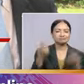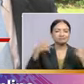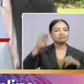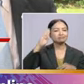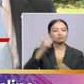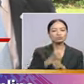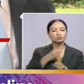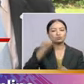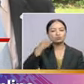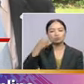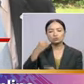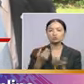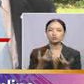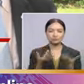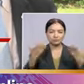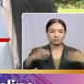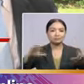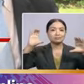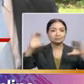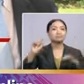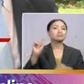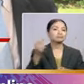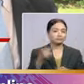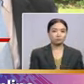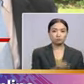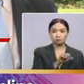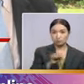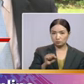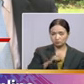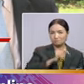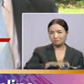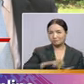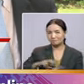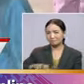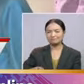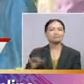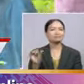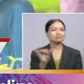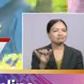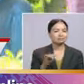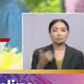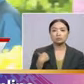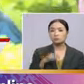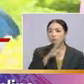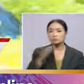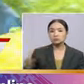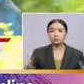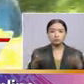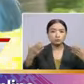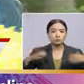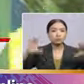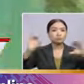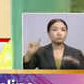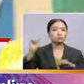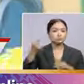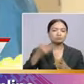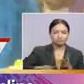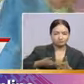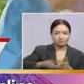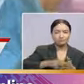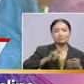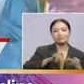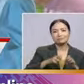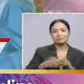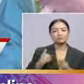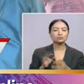บาลใหม่คงต้องใช้เวลาและส.ส.ยังไม่ได้รับการรับรองจากกกต.ซึ่งเมื่อมีรัฐบาลใหม่ก็จะมีขวากหนามอีกหลายอย่างน่